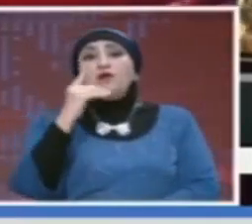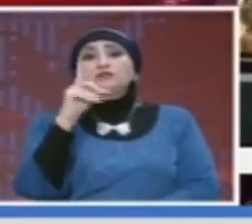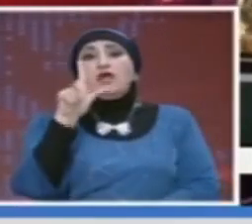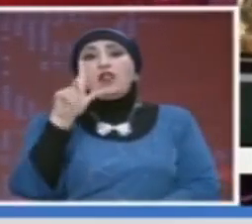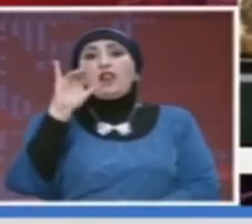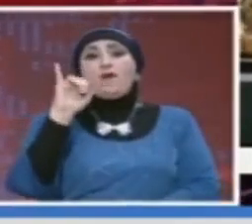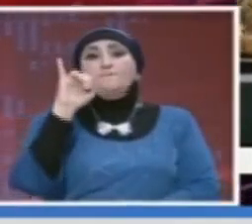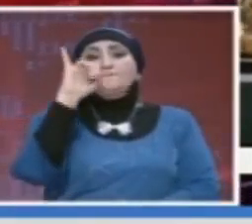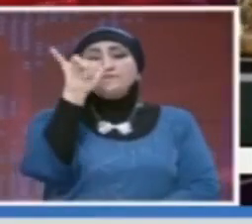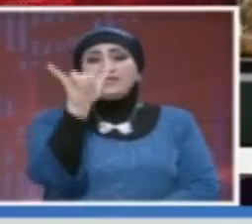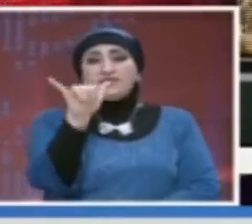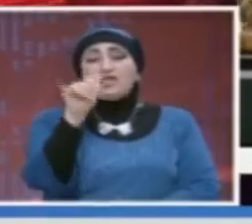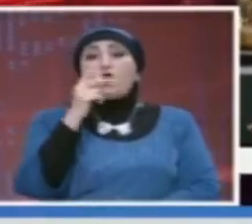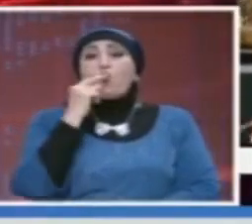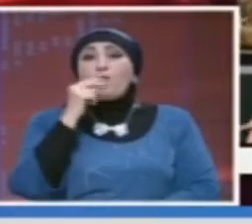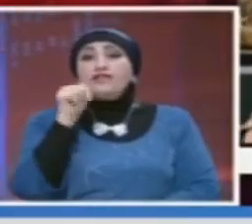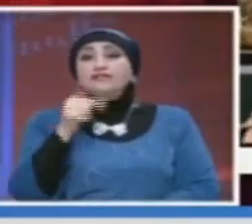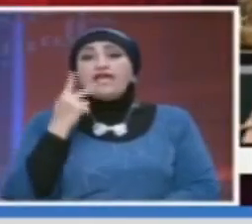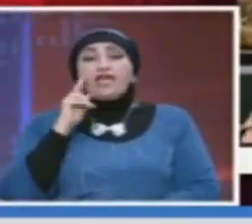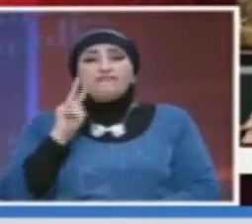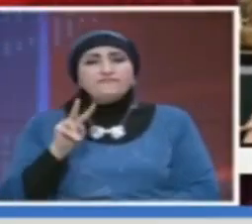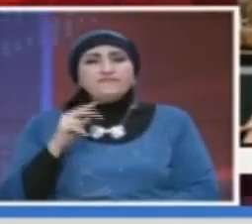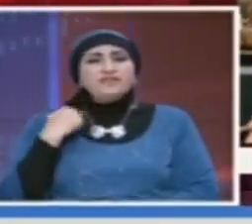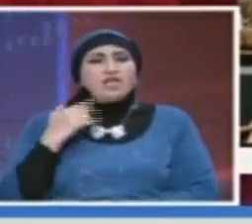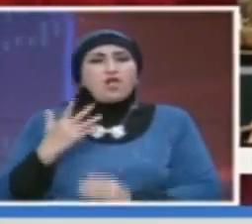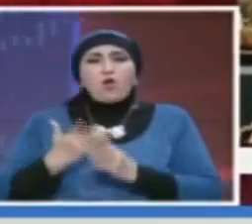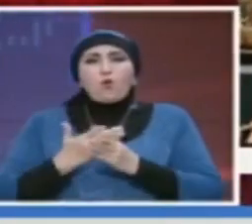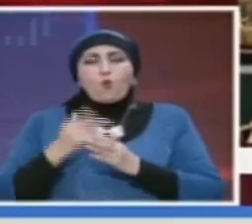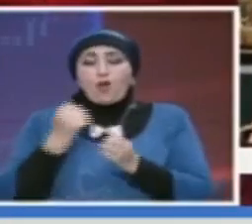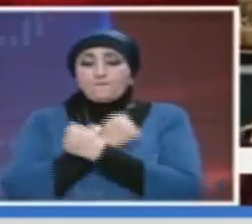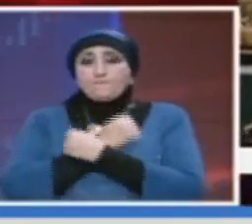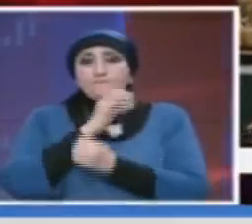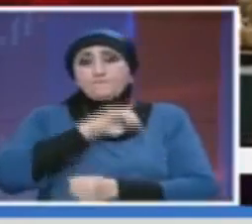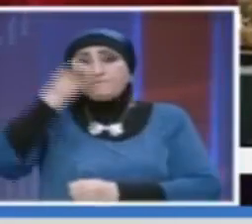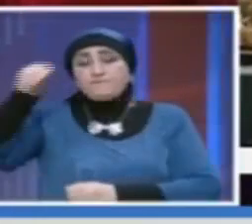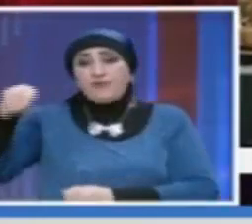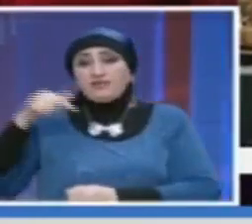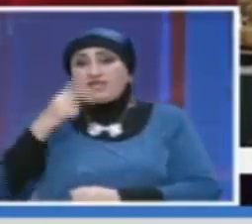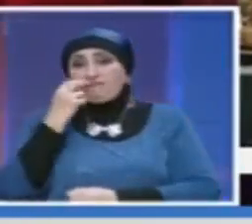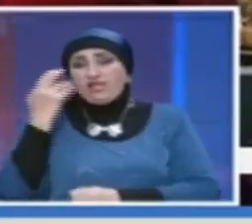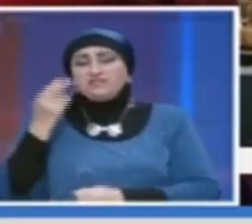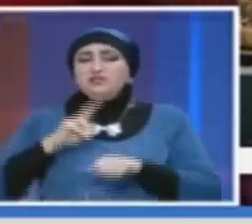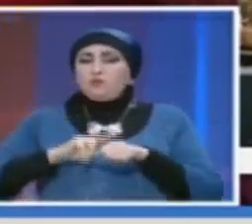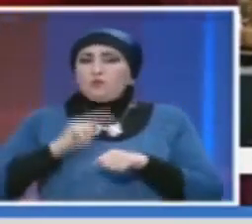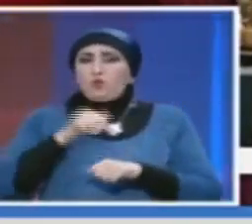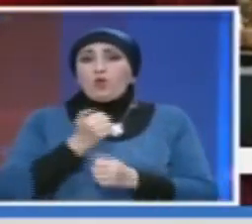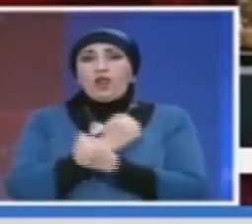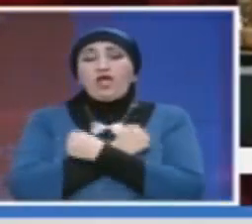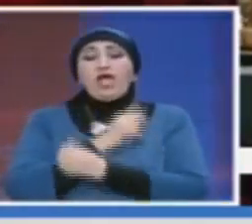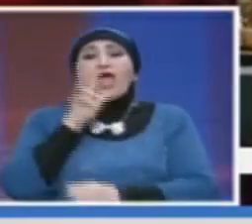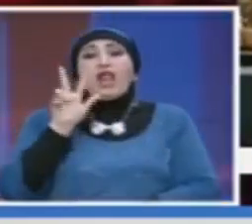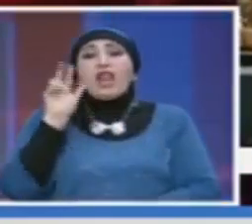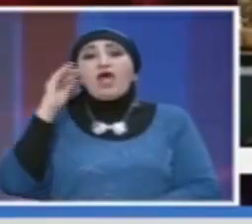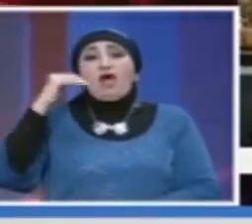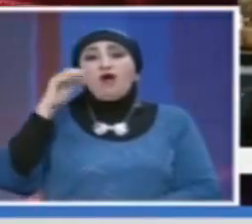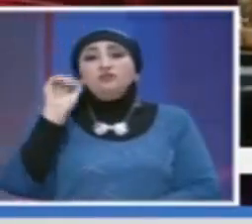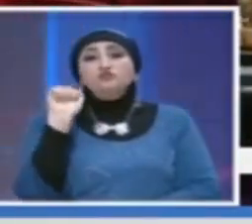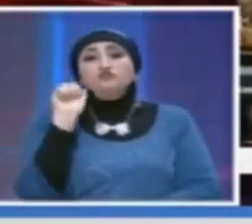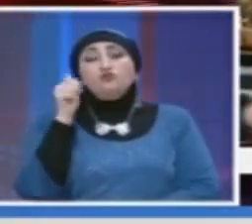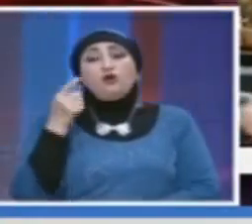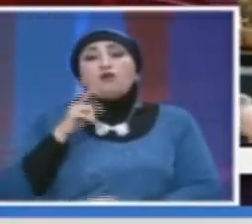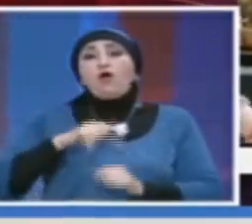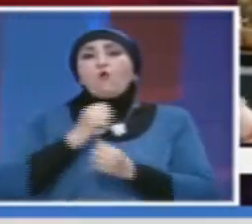شاء الله الاكتشاف هيتم نقله إلى المتحف المصري الكبير ومتحف الحضارة والمتحف